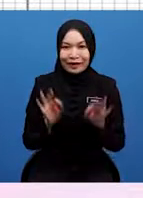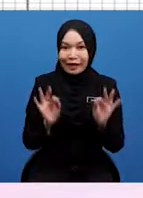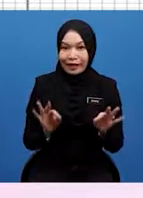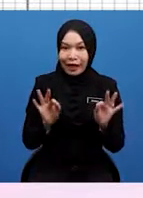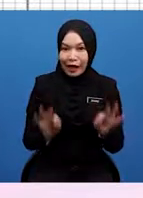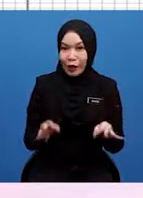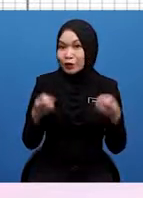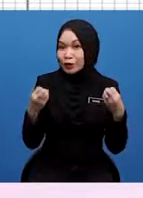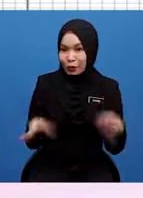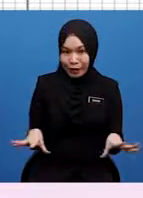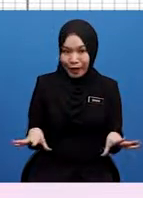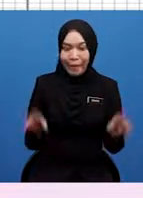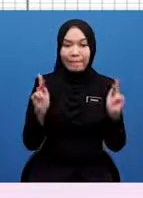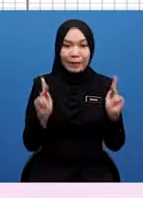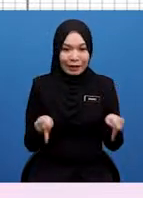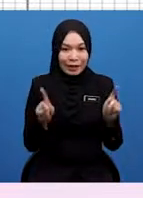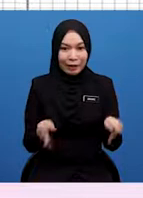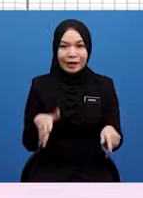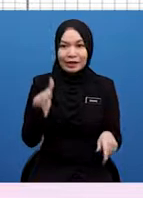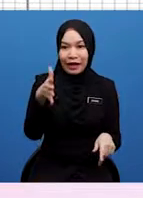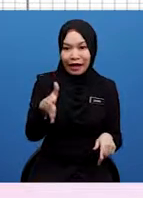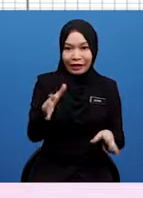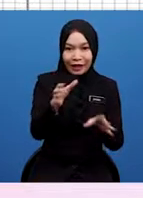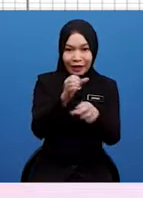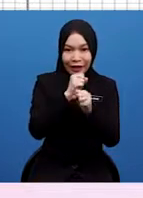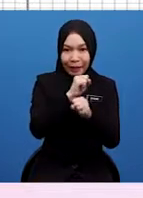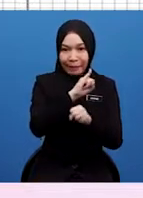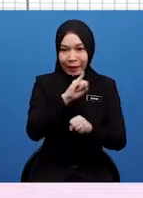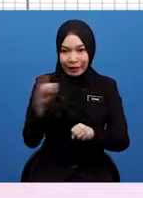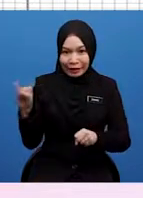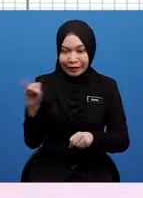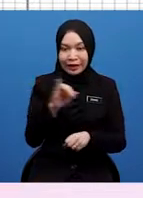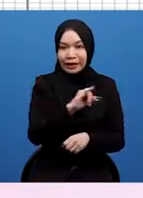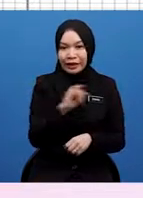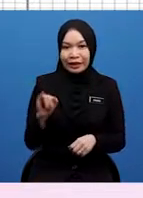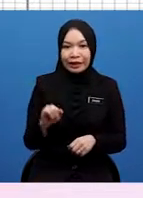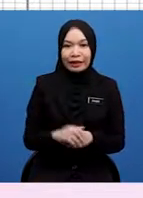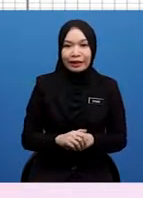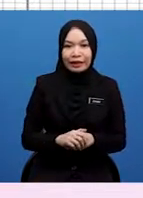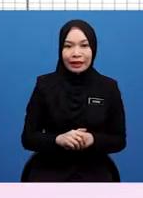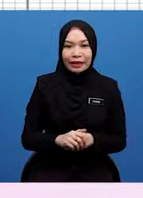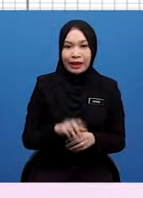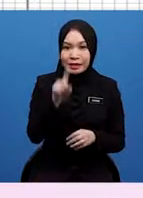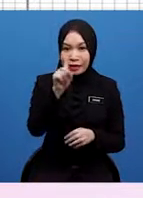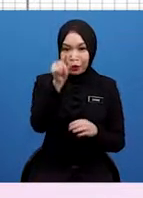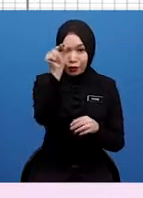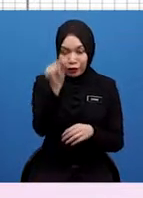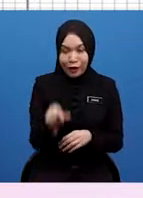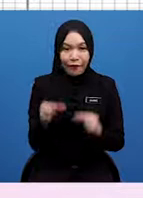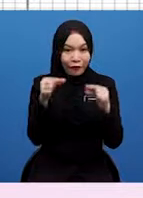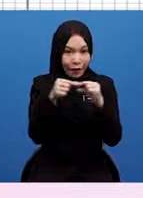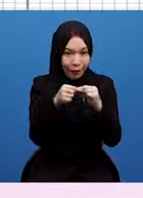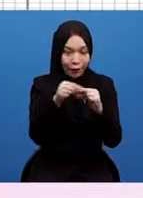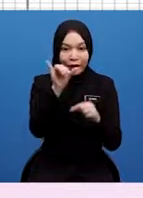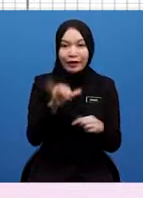Sekiranya sudah, pelajar-pelajar akan dapati ia adalah sebuah graf gabungan yang